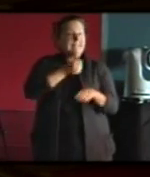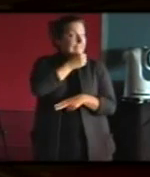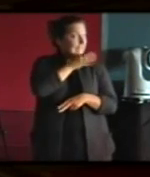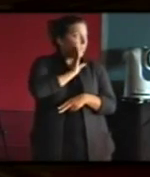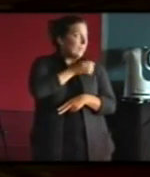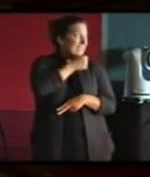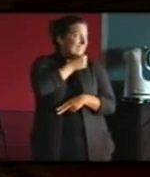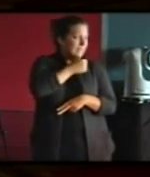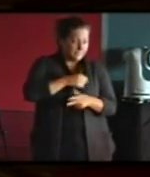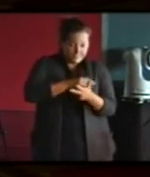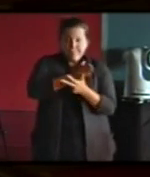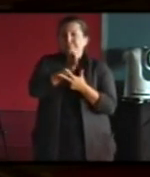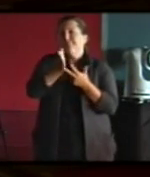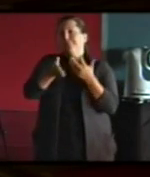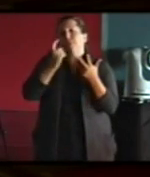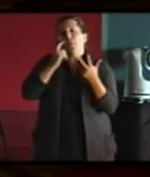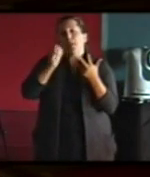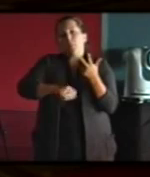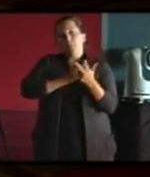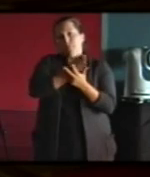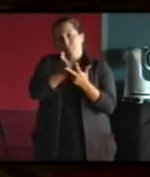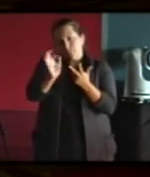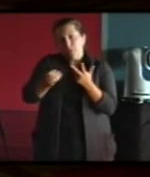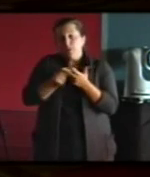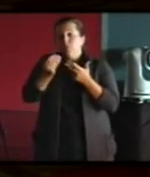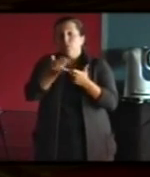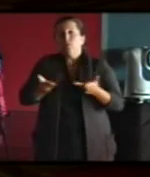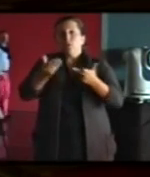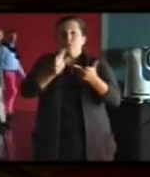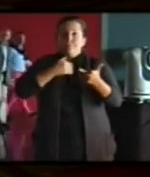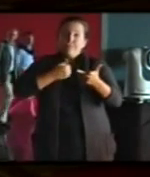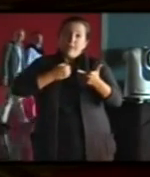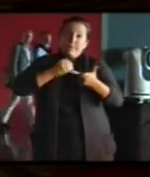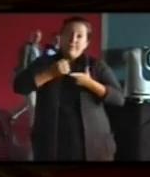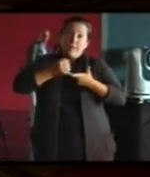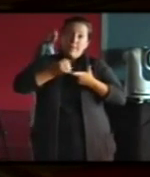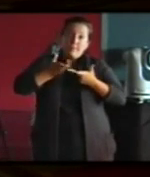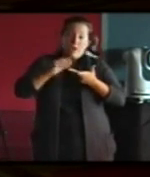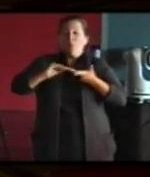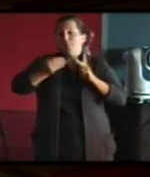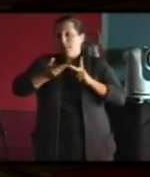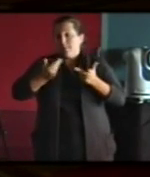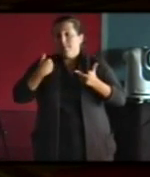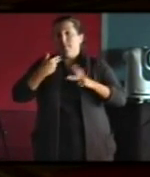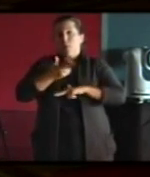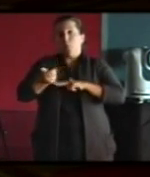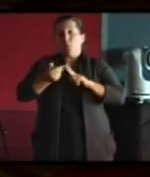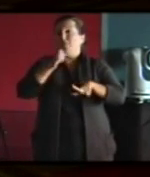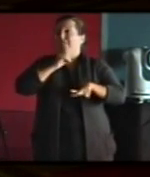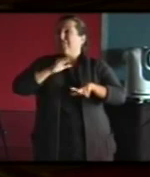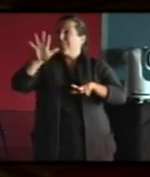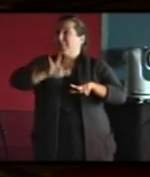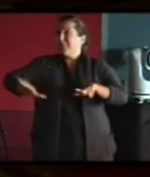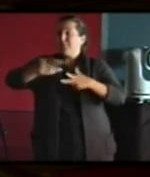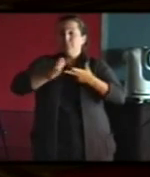micro sur le menton. Je vais vous faire trois remarques pour situer un petit peu le cadre dans lequel la problématique des bureaux obsolètes se